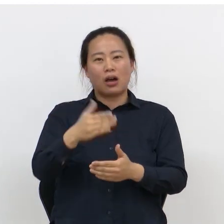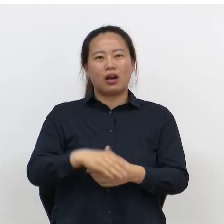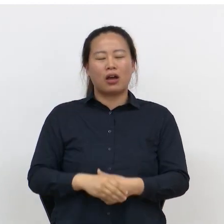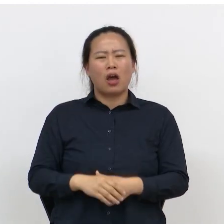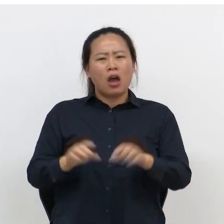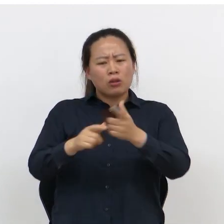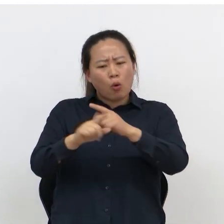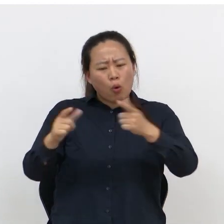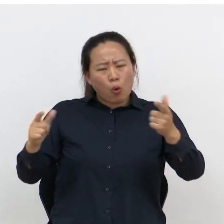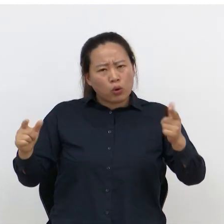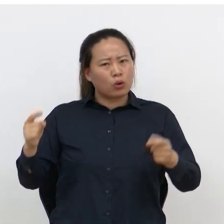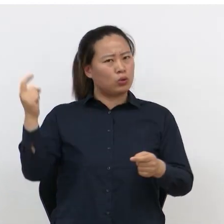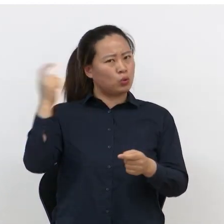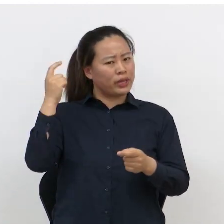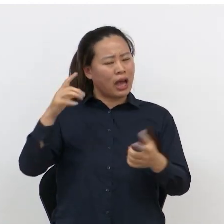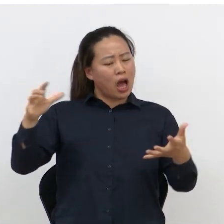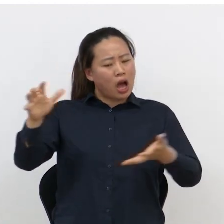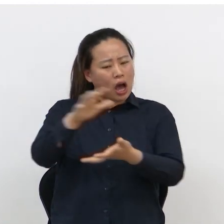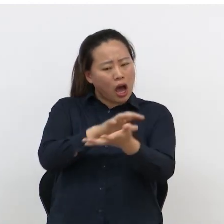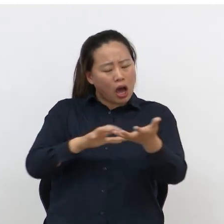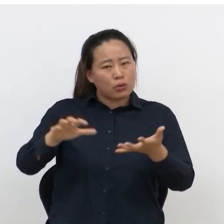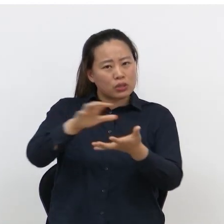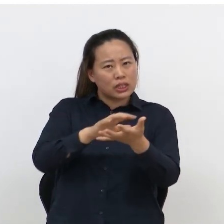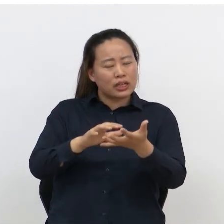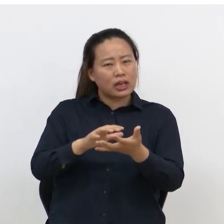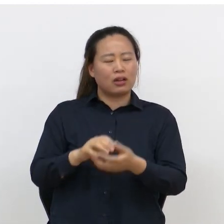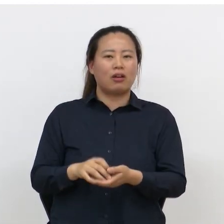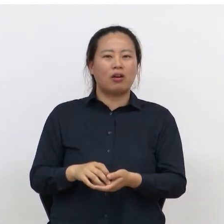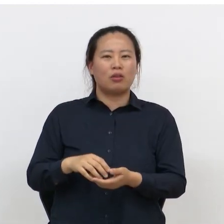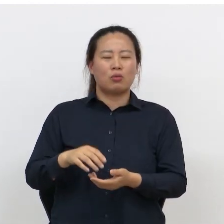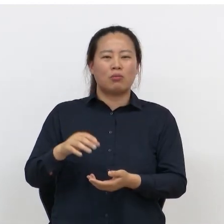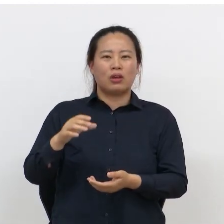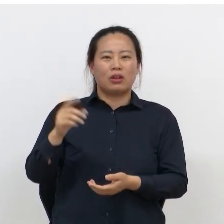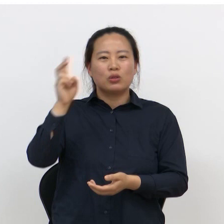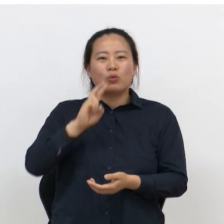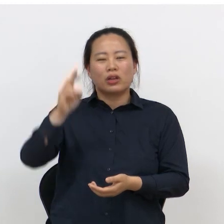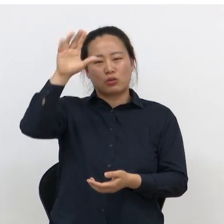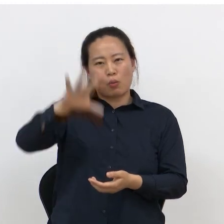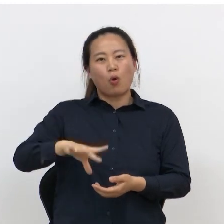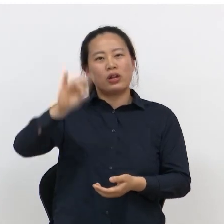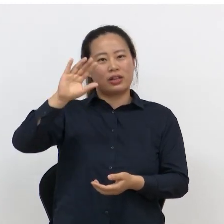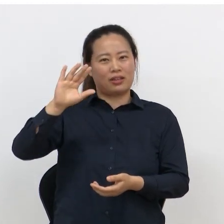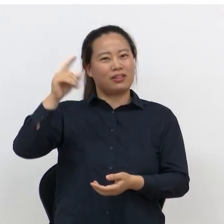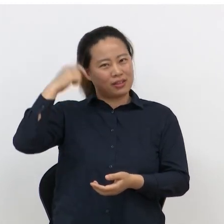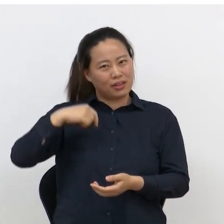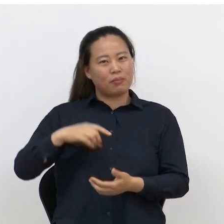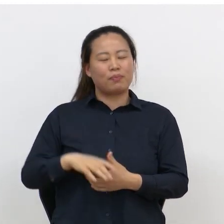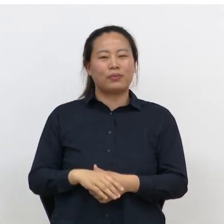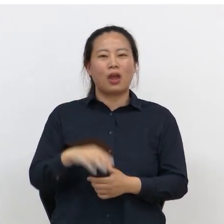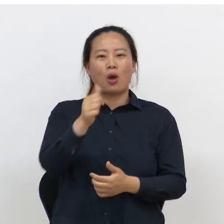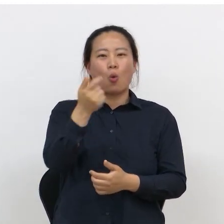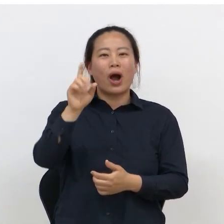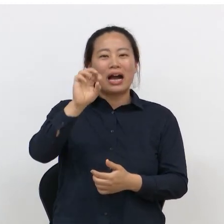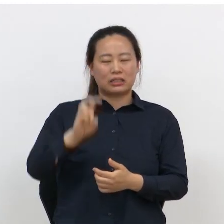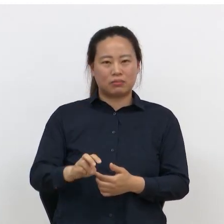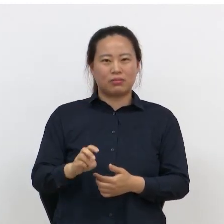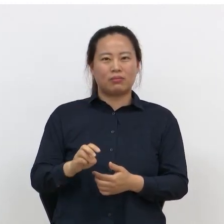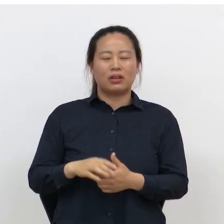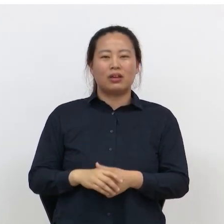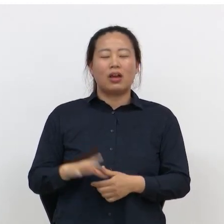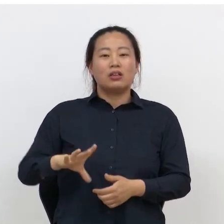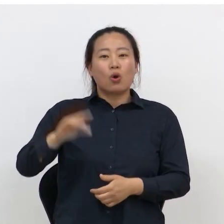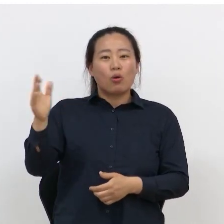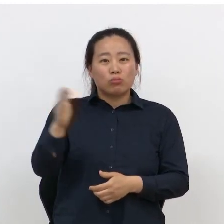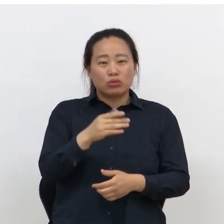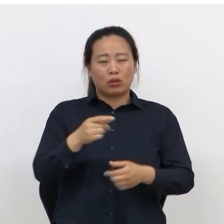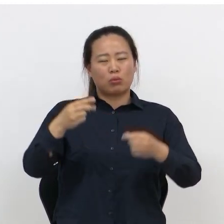소리가 합쳐지니까 악기 소리가 화음인양 좋게 들리는 거죠. 이렇게 첫 음보다 주파수가 2배, 3배,